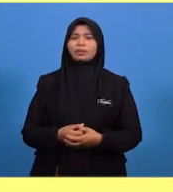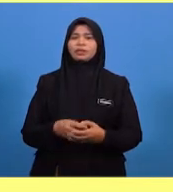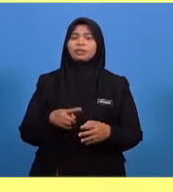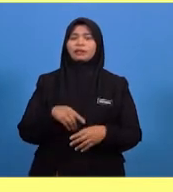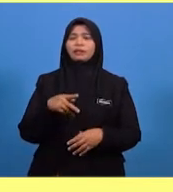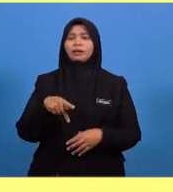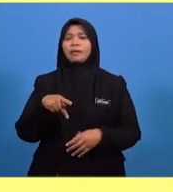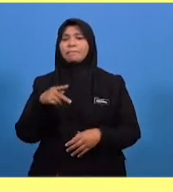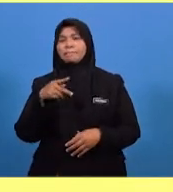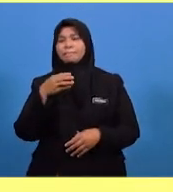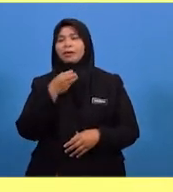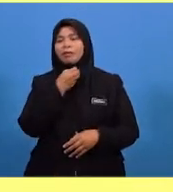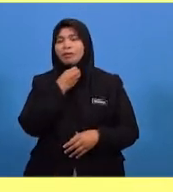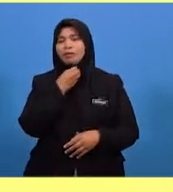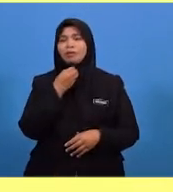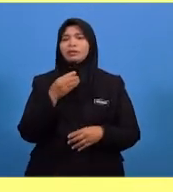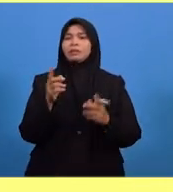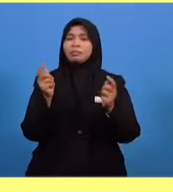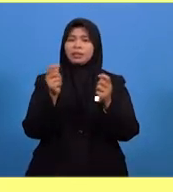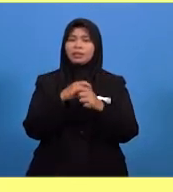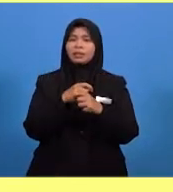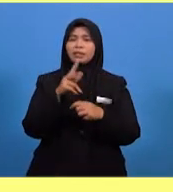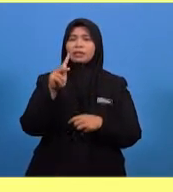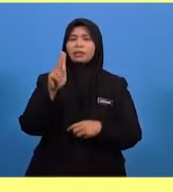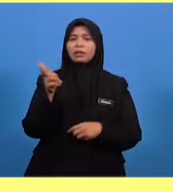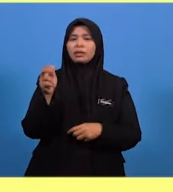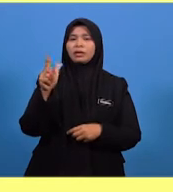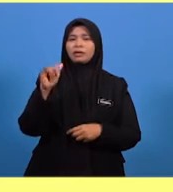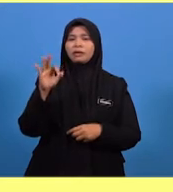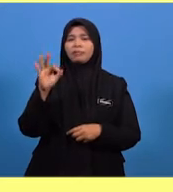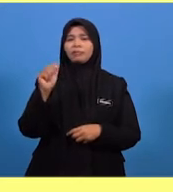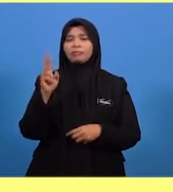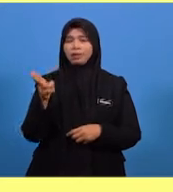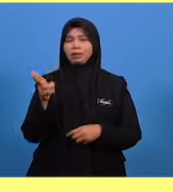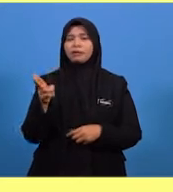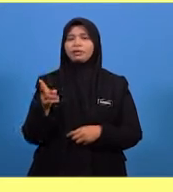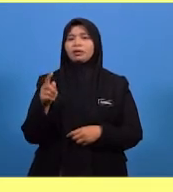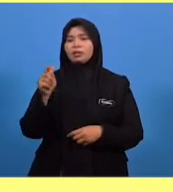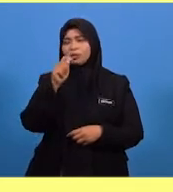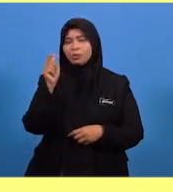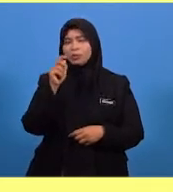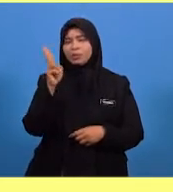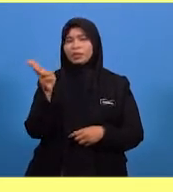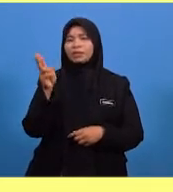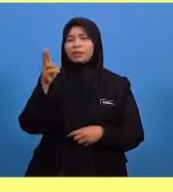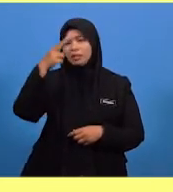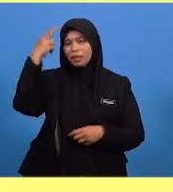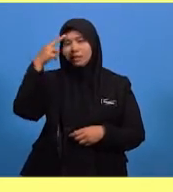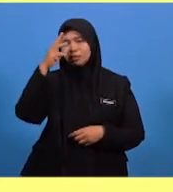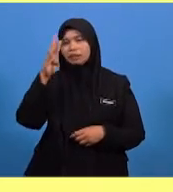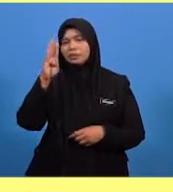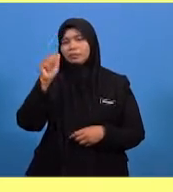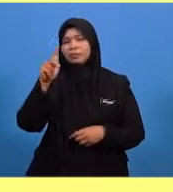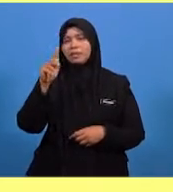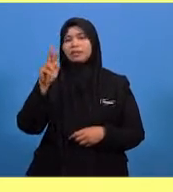Sungai Manik perak Pulau penentangan khalifah Parang Panjang Tuan Haji Bakri Haji